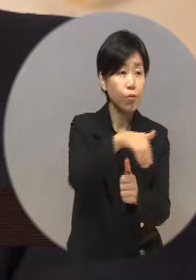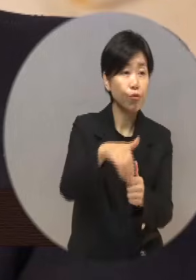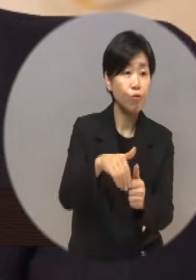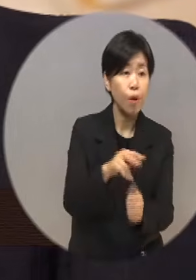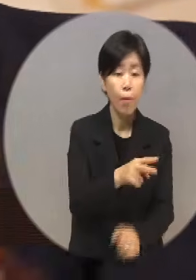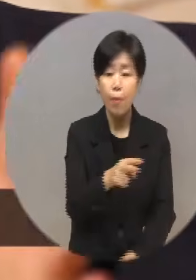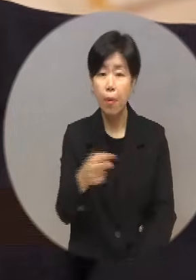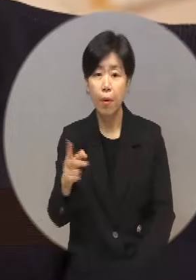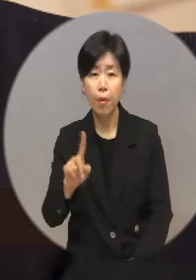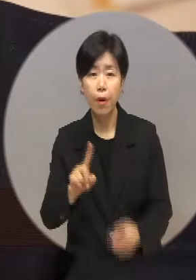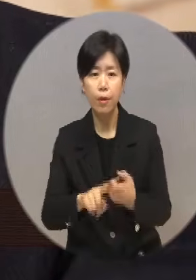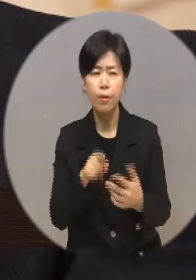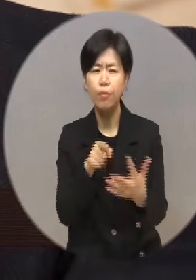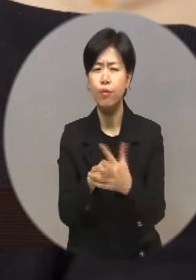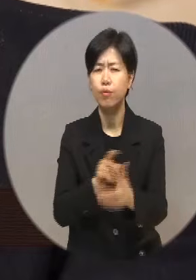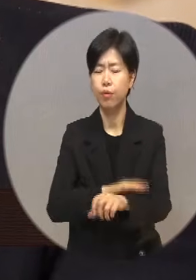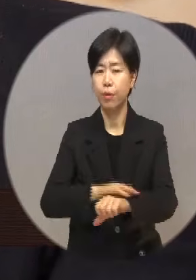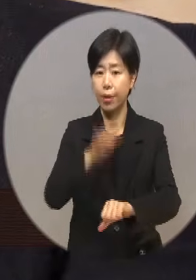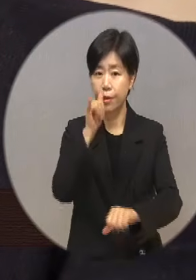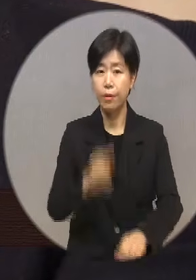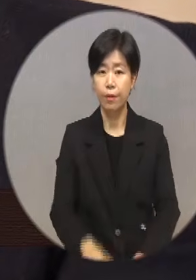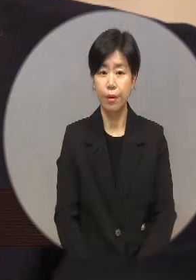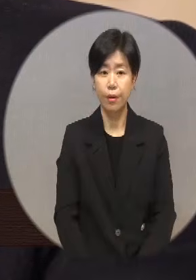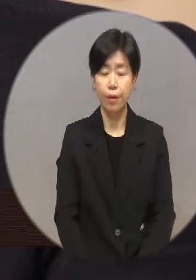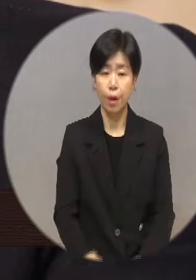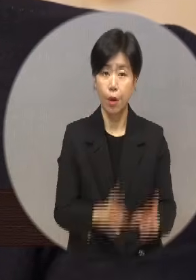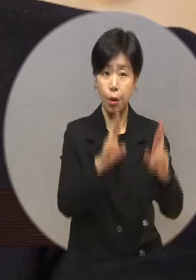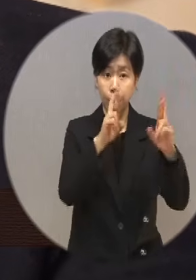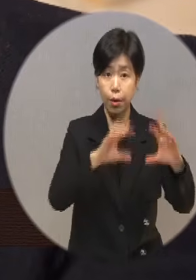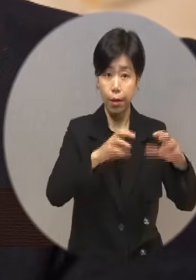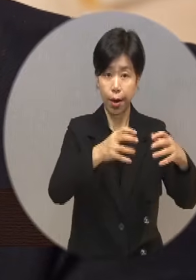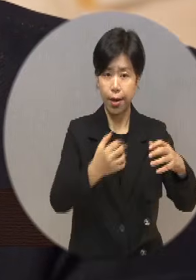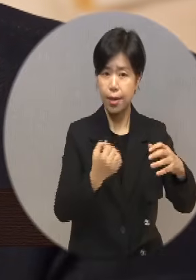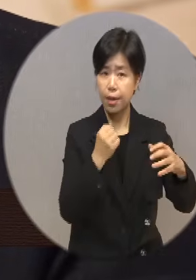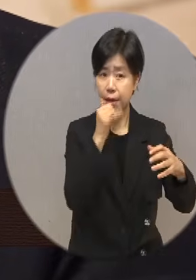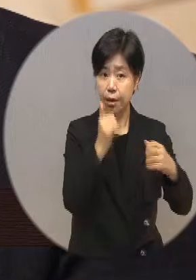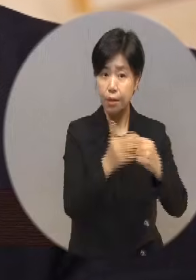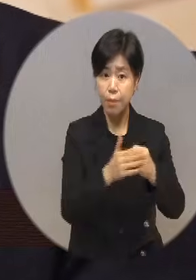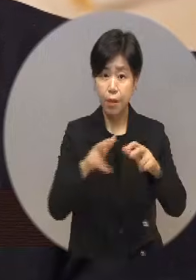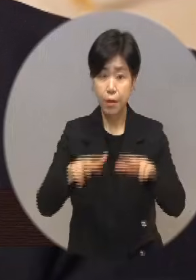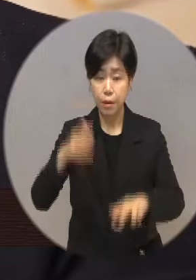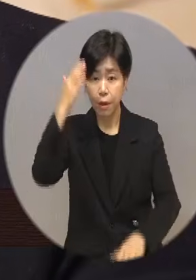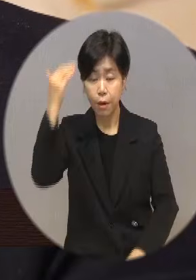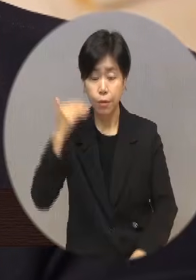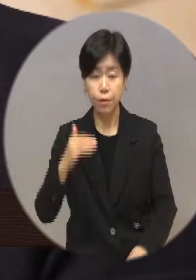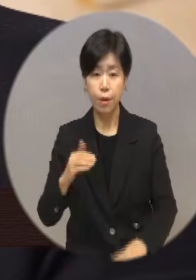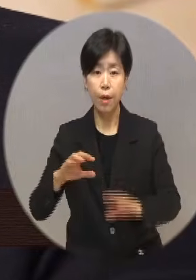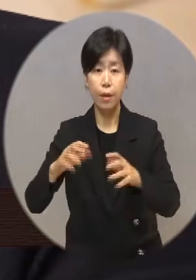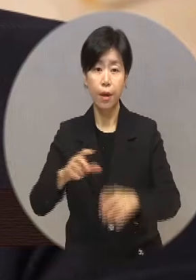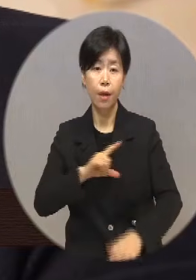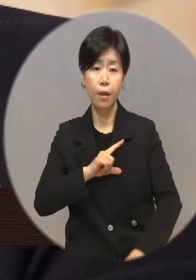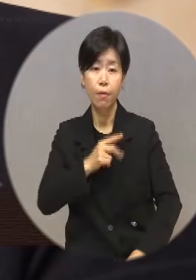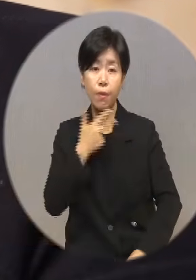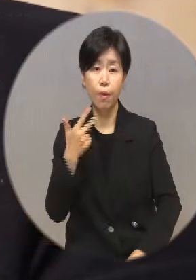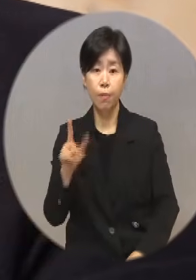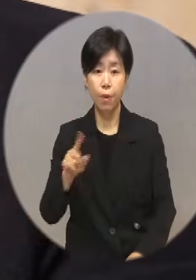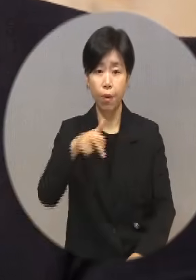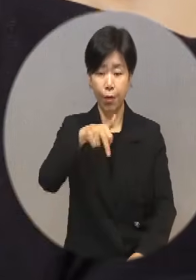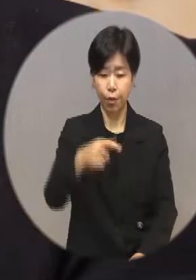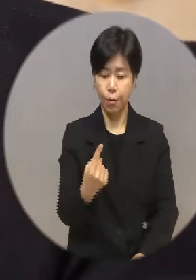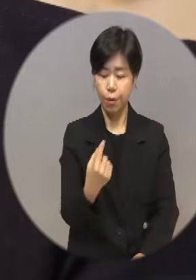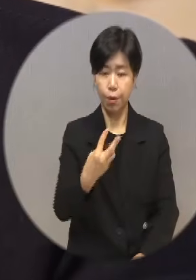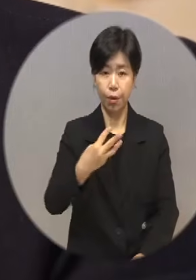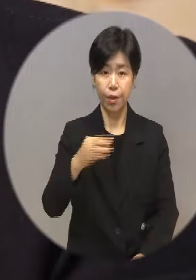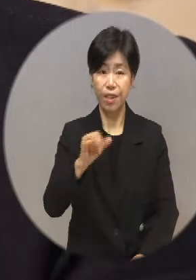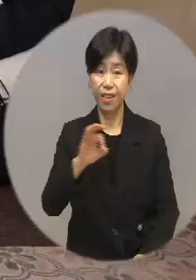그런 맥락에서 전 세계와 교류하면서 코리아라는 이름을 네. 말 그대로 전 세계화하는 그 역군이었던 거군요. 그